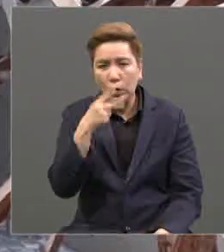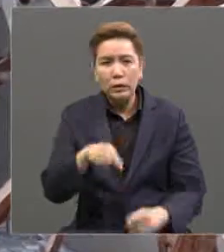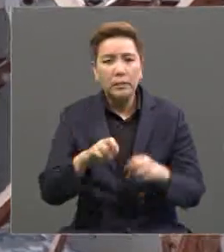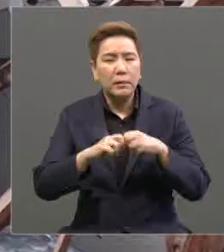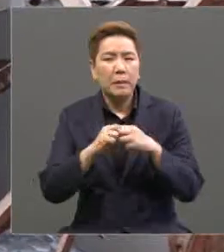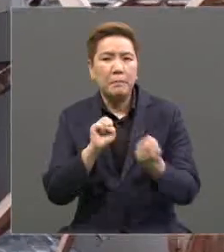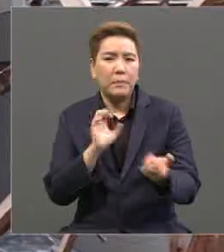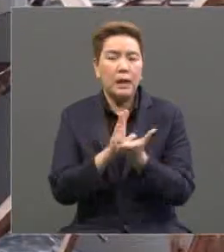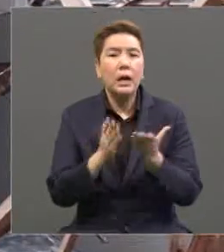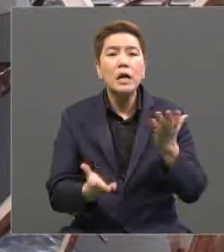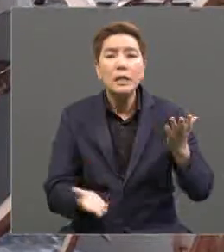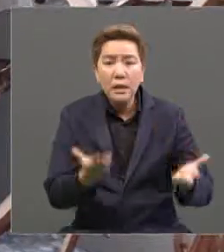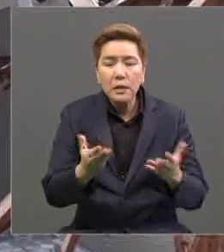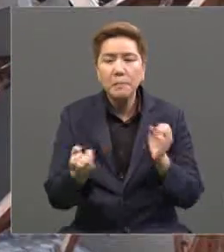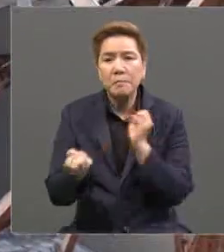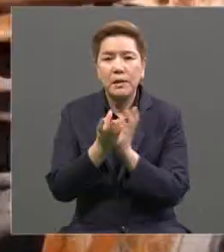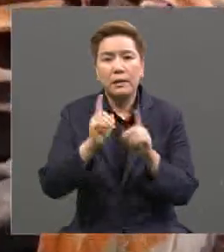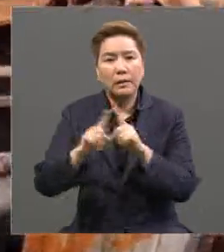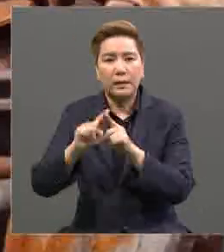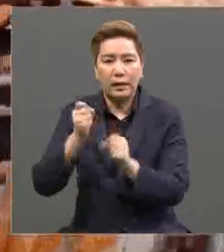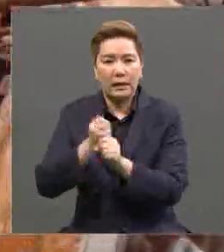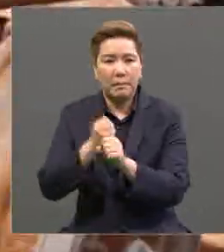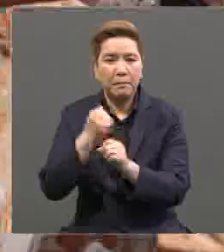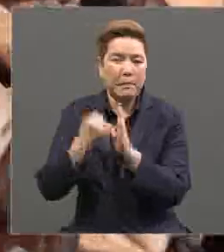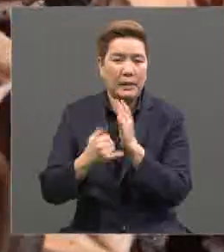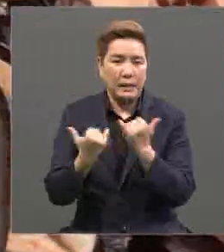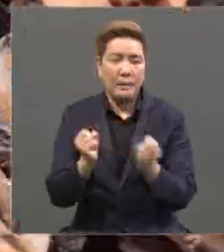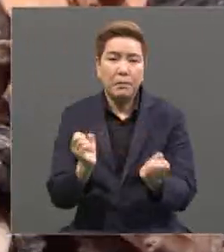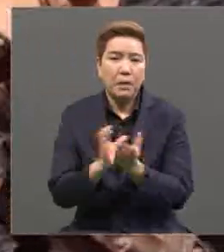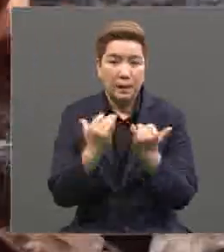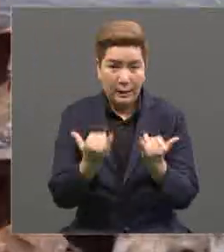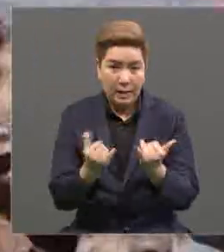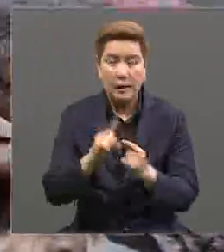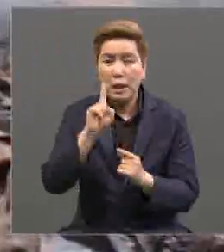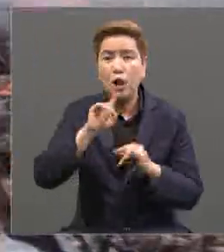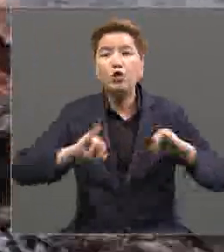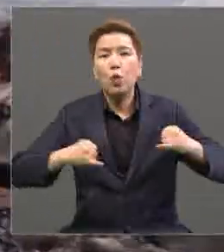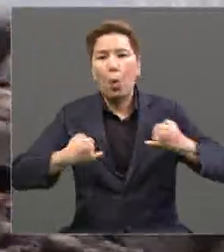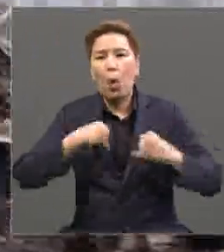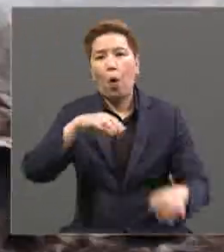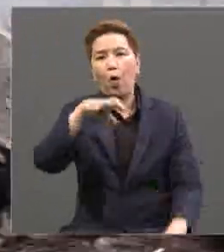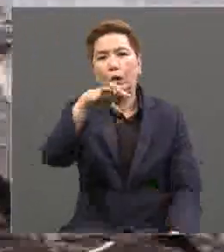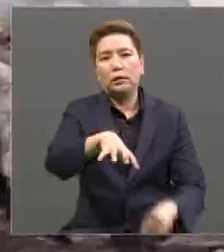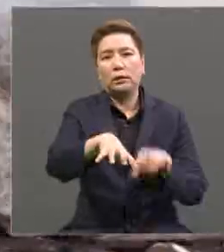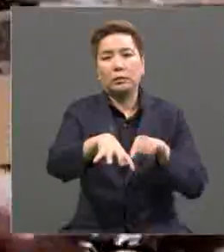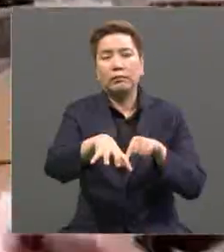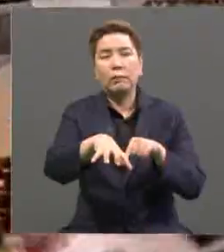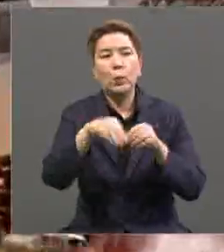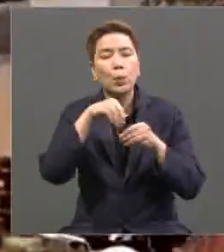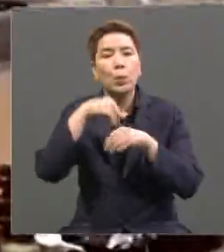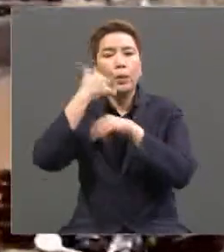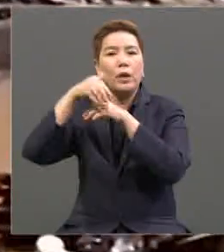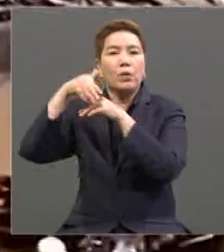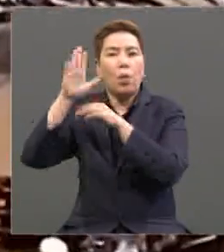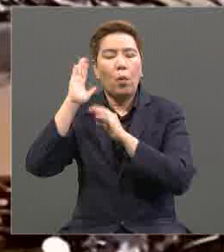นจากอุบัติเหตุหรืออุบัติภัยจากการทำงานด้วยนะคะทีนี้เนี่ยในส่วนของเจ้าของโกดังเก็บเนี่ยนะคะขณะนี้อยู่ต่าง